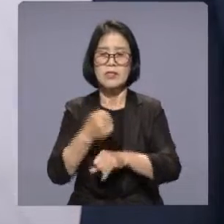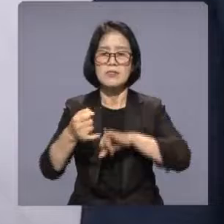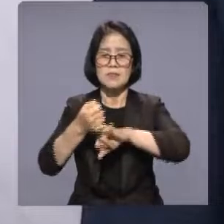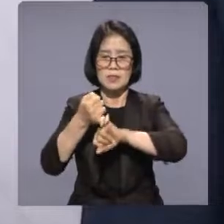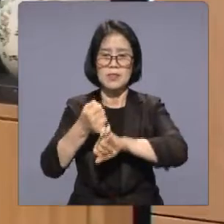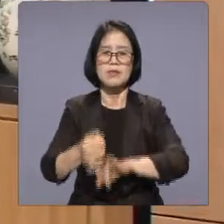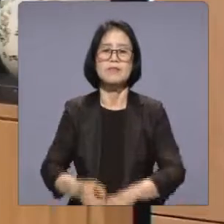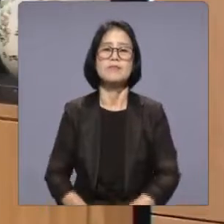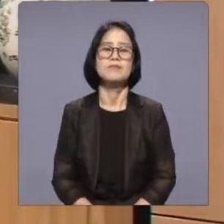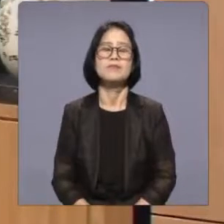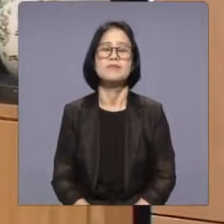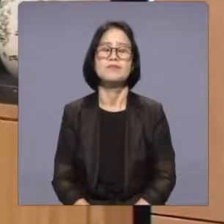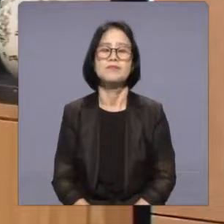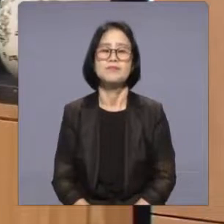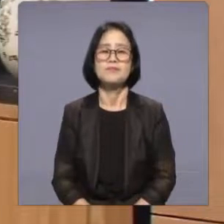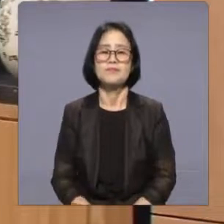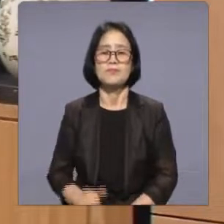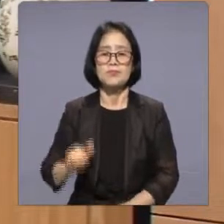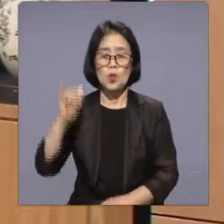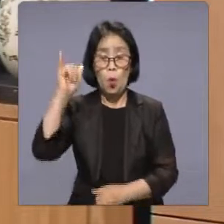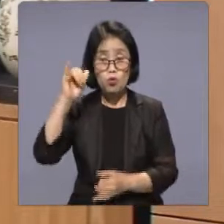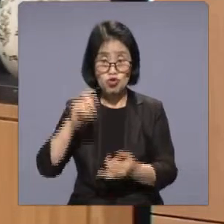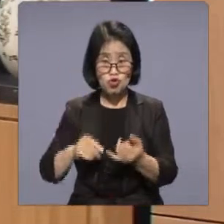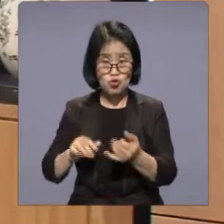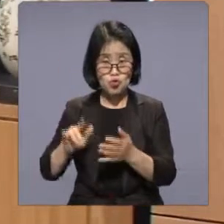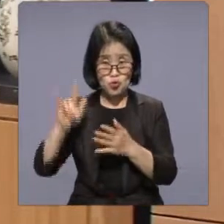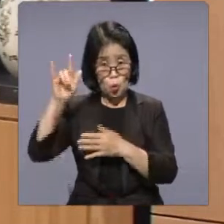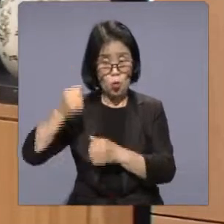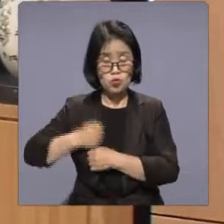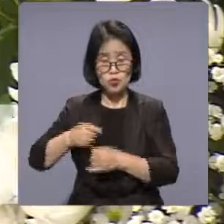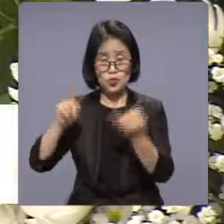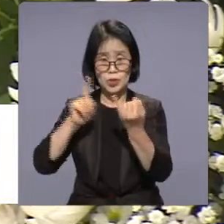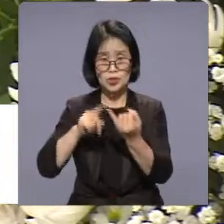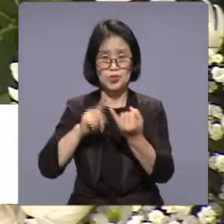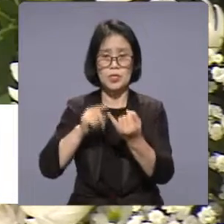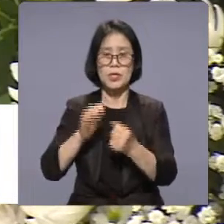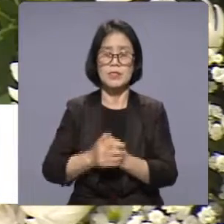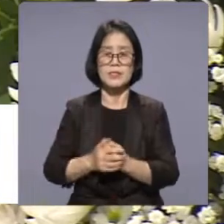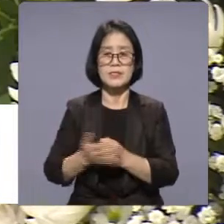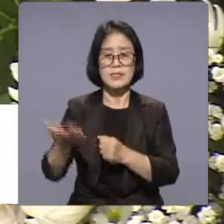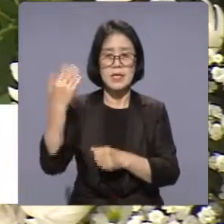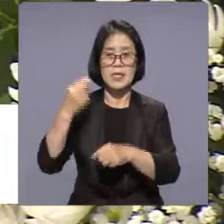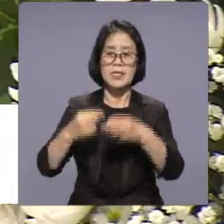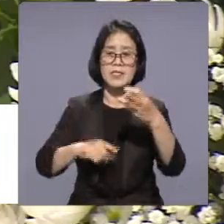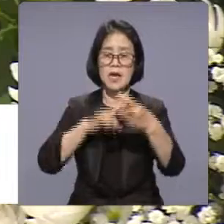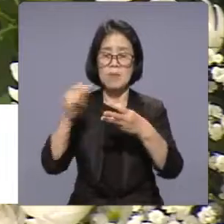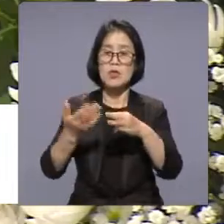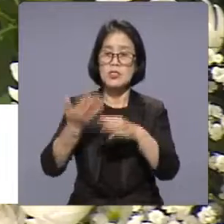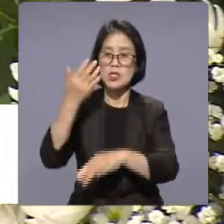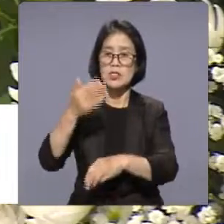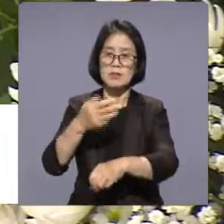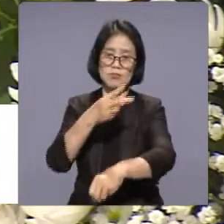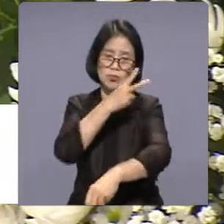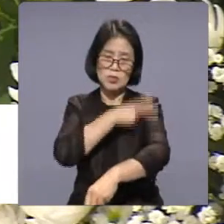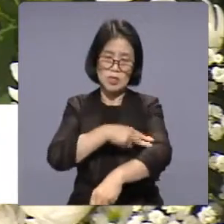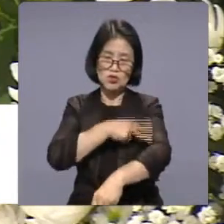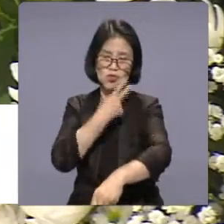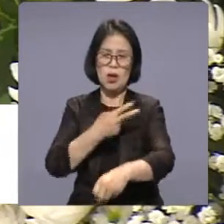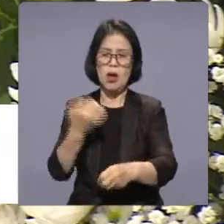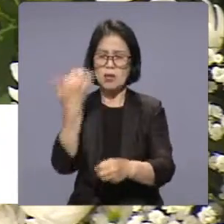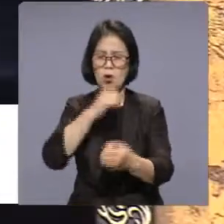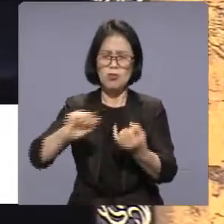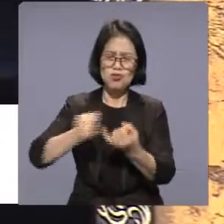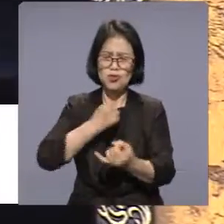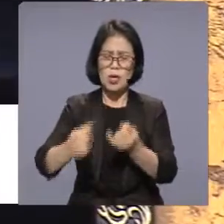하겠습니다. 공군 20전투비행단 소속이던 이 중사는 지난해 3월 선임 장중사에게 성추행을